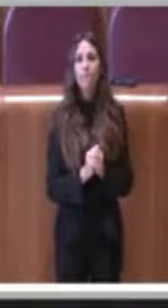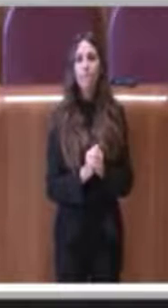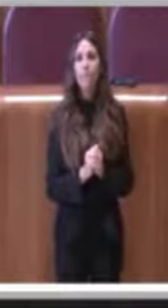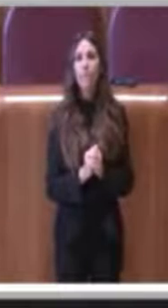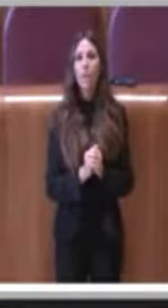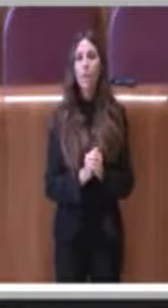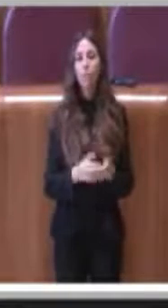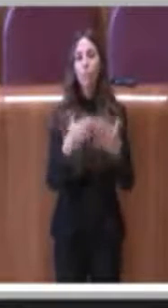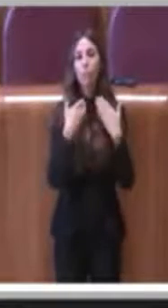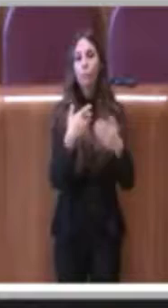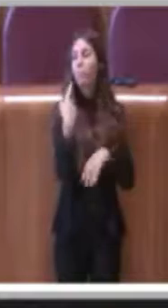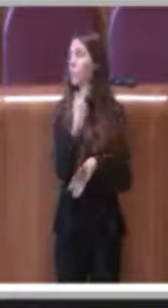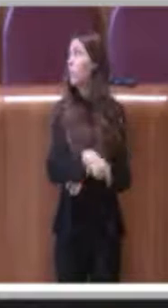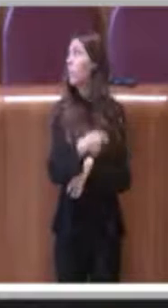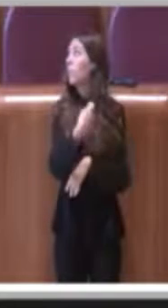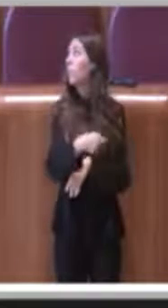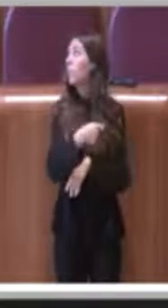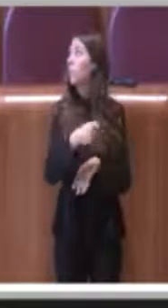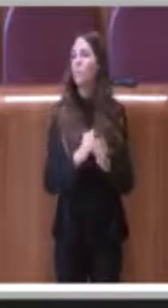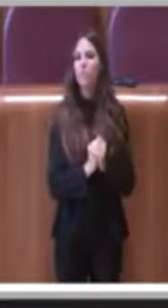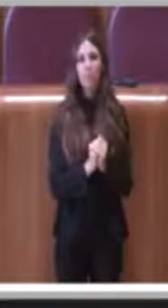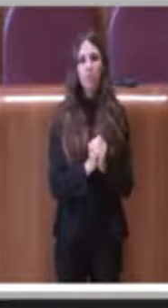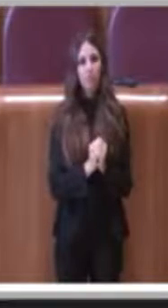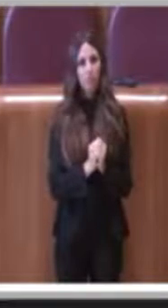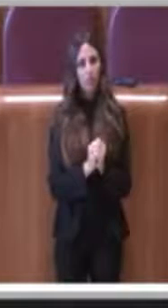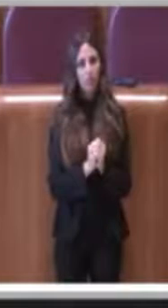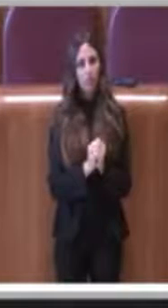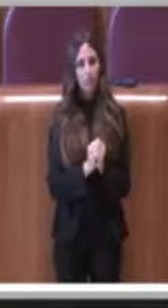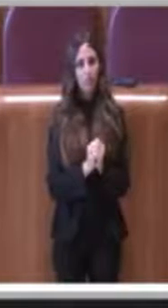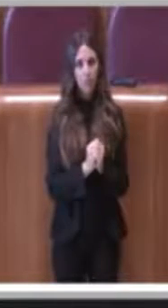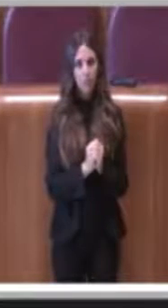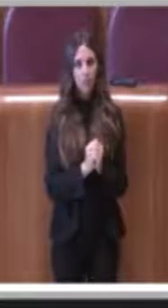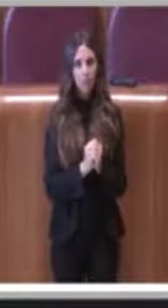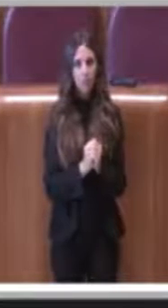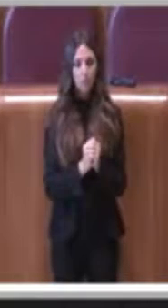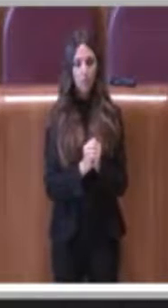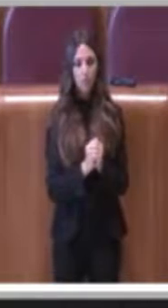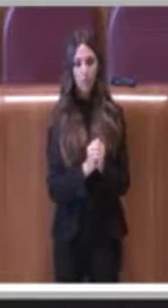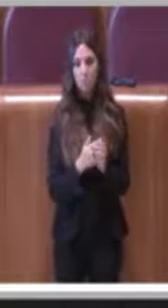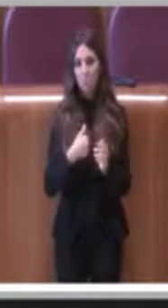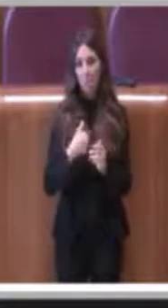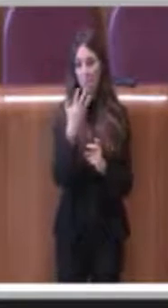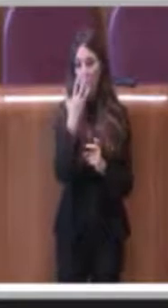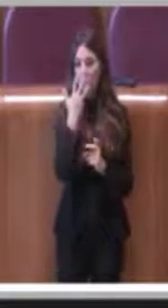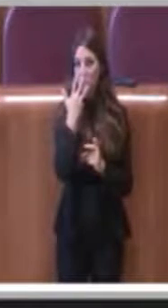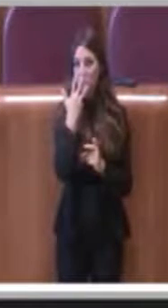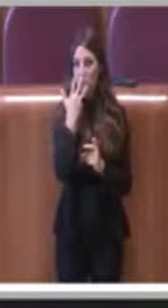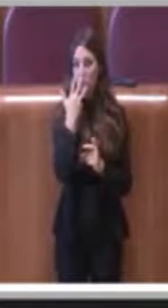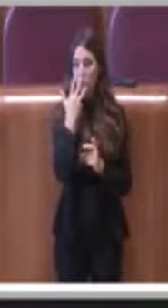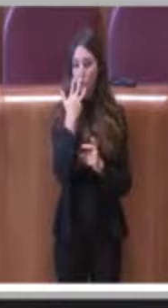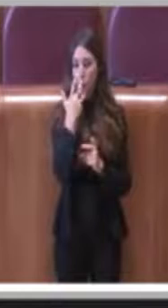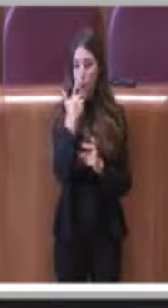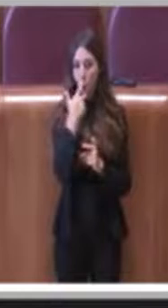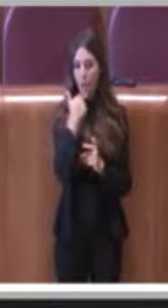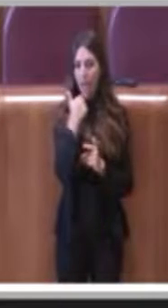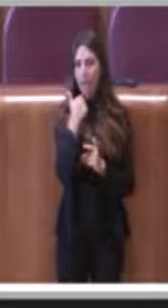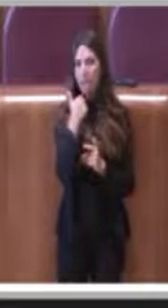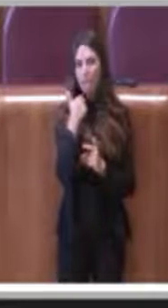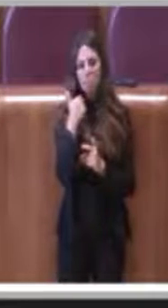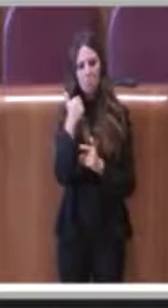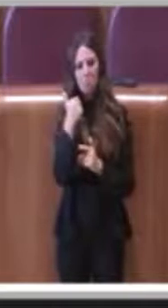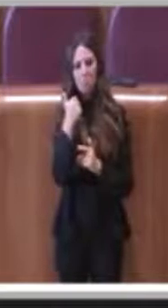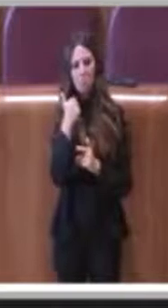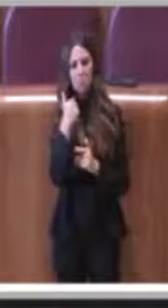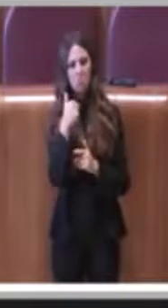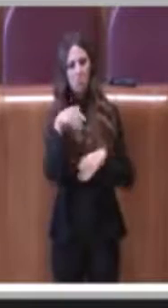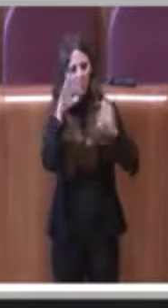Grazie, grazie Presidente. Sì, dunque io volevo portare un po' il discorso non tanto sul metodo, perché